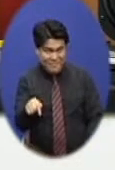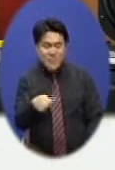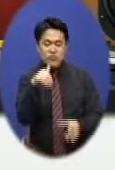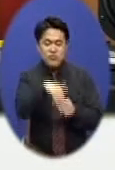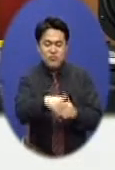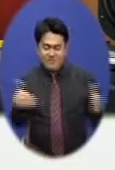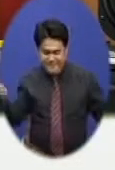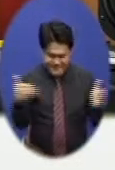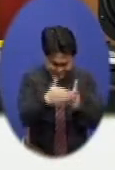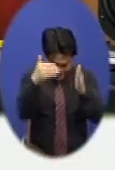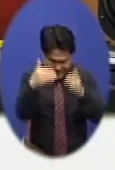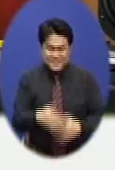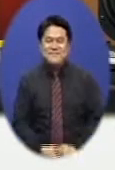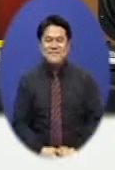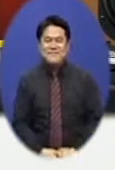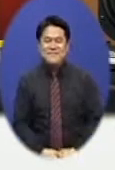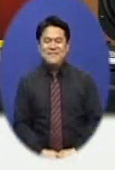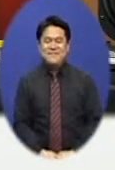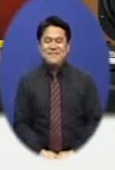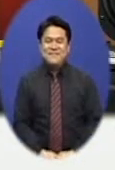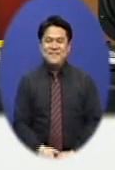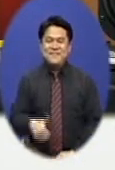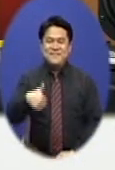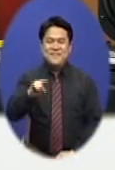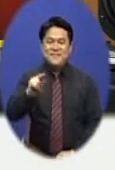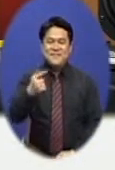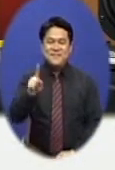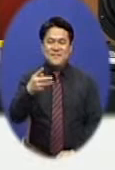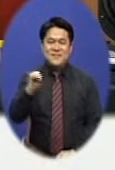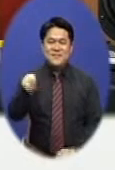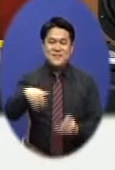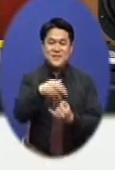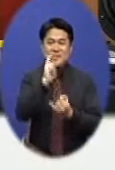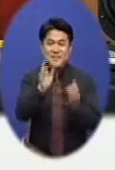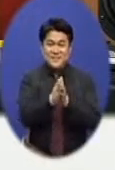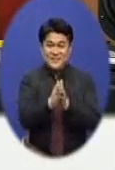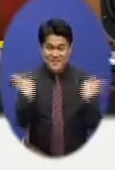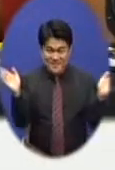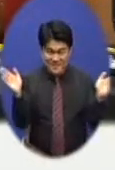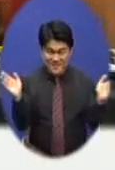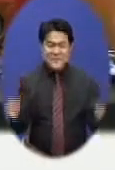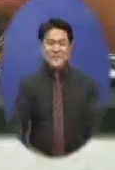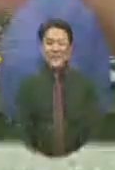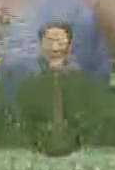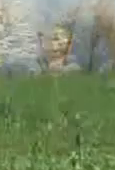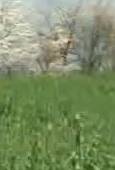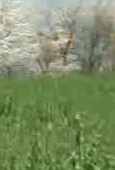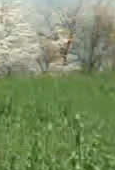심사가 완료됩니다. 네, 그렇습니다. 자, 네. 개나리 처녀 음악 주세요.